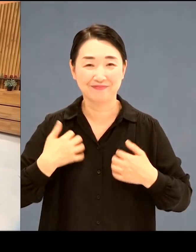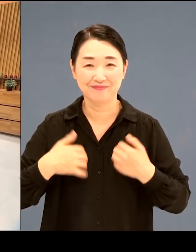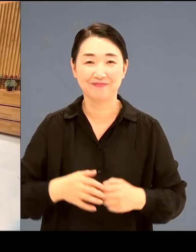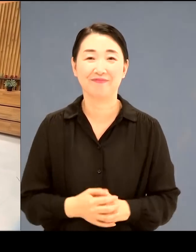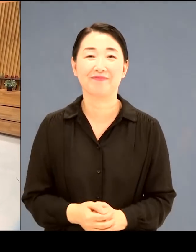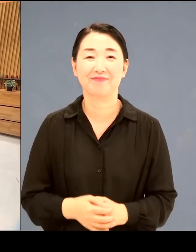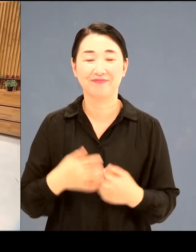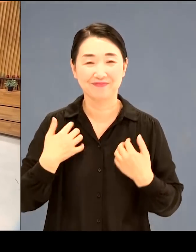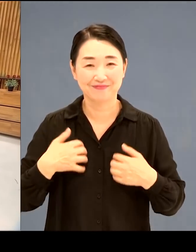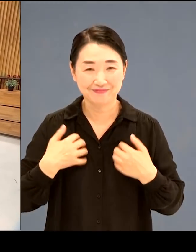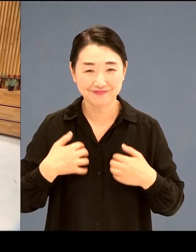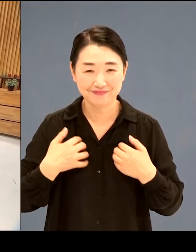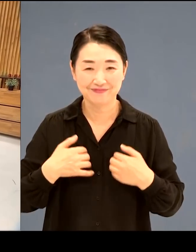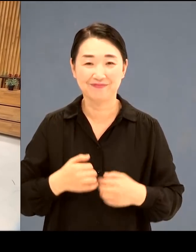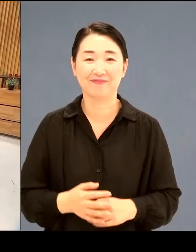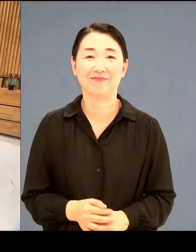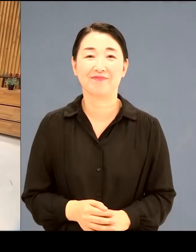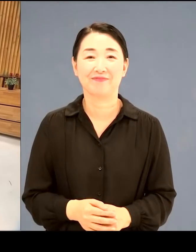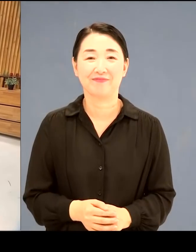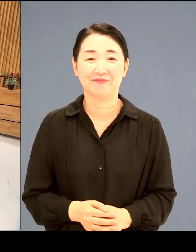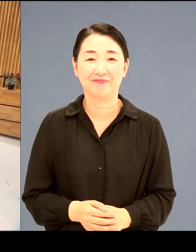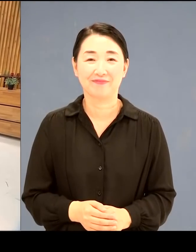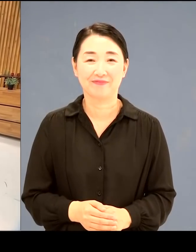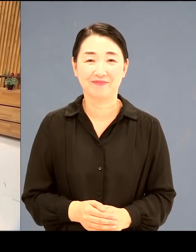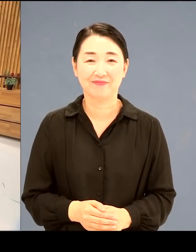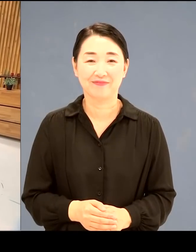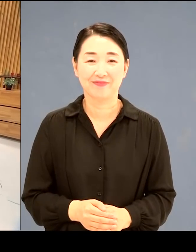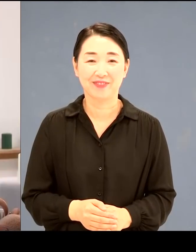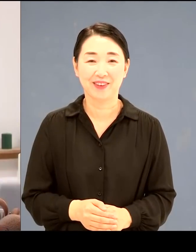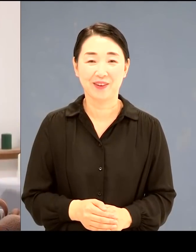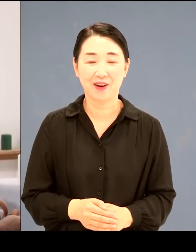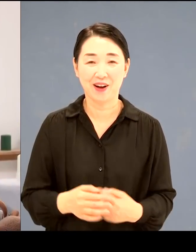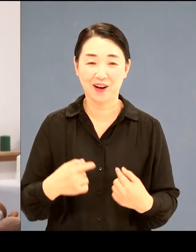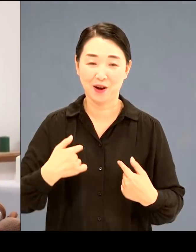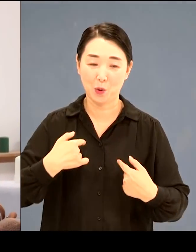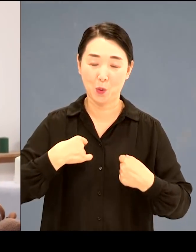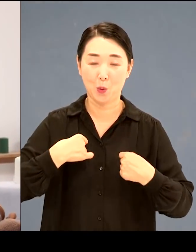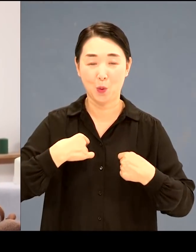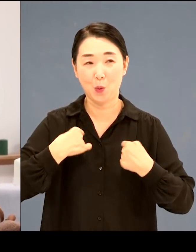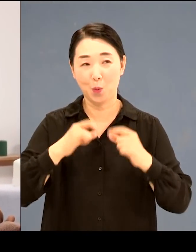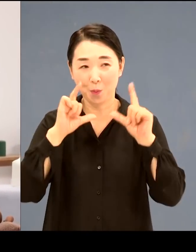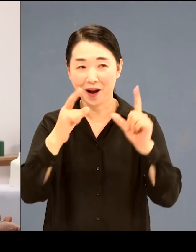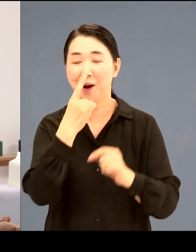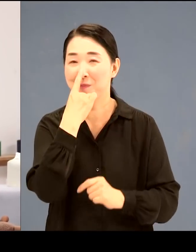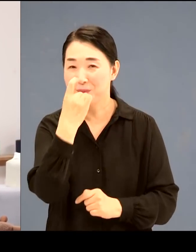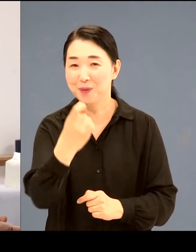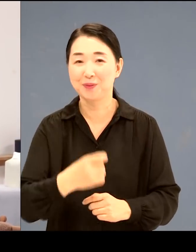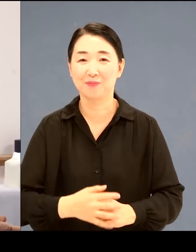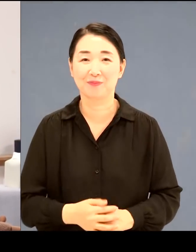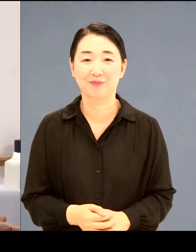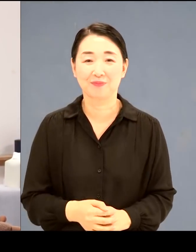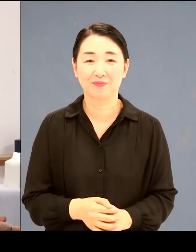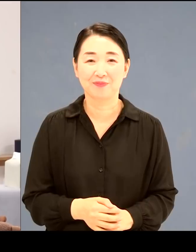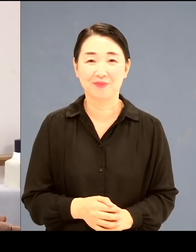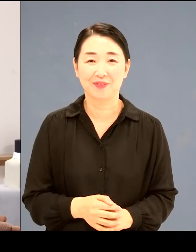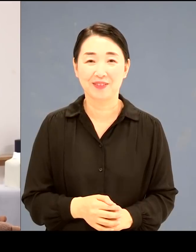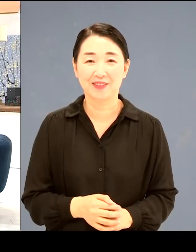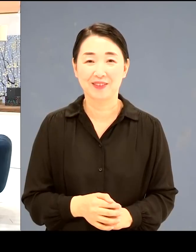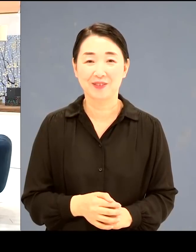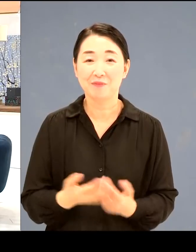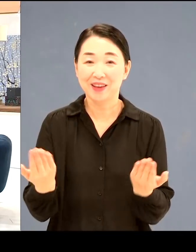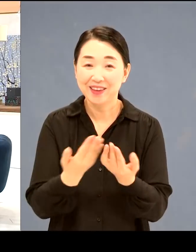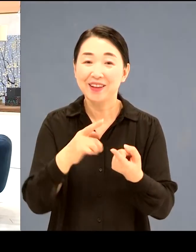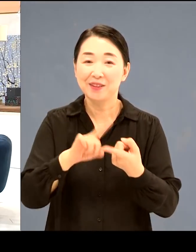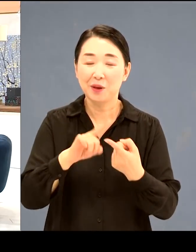반갑습니다. 반갑습니다. 아, 역시 패션이 돋보이십니다. 정말 스타일리스트셔서 그런지